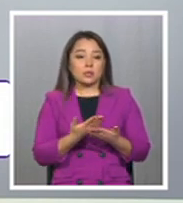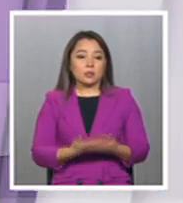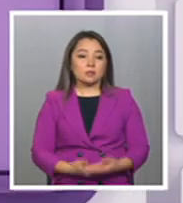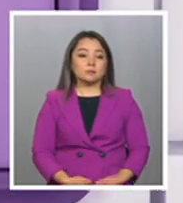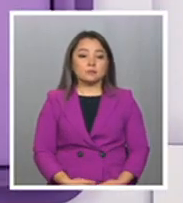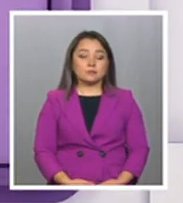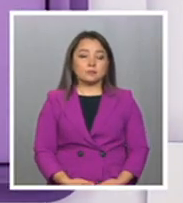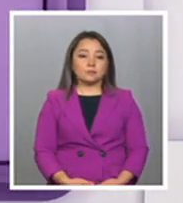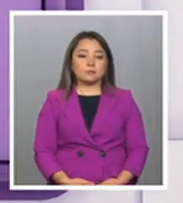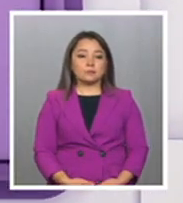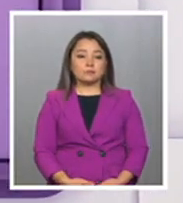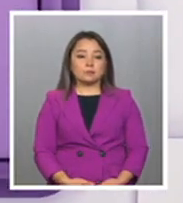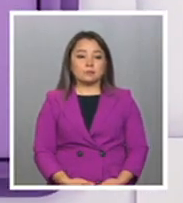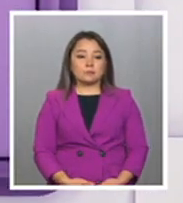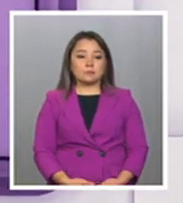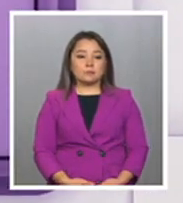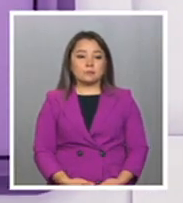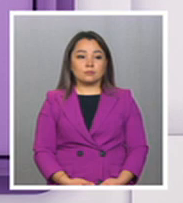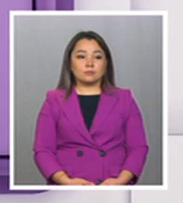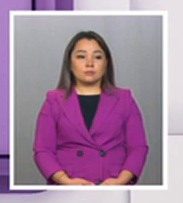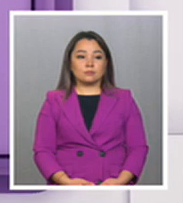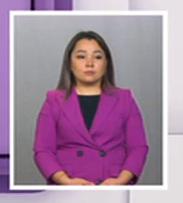аударайық.